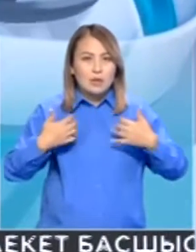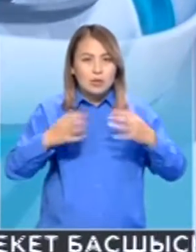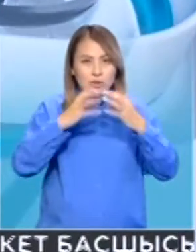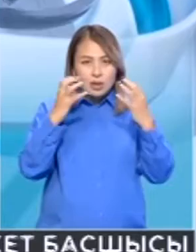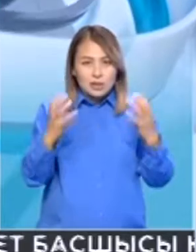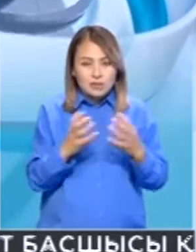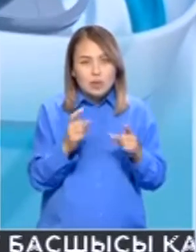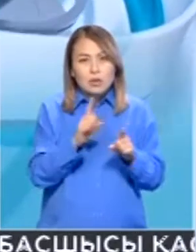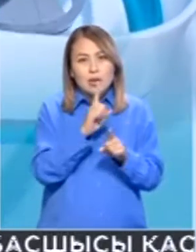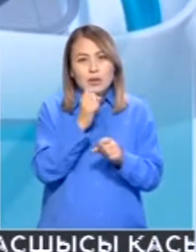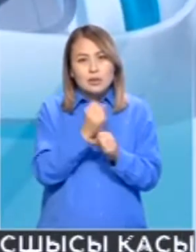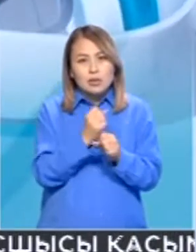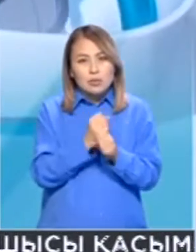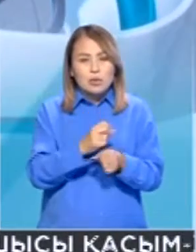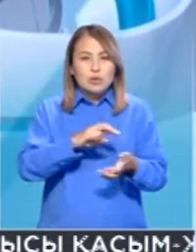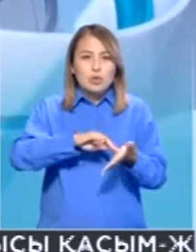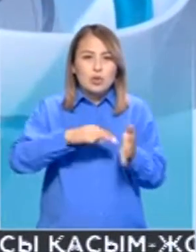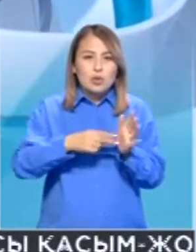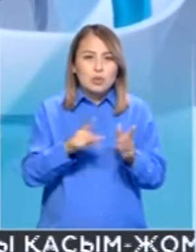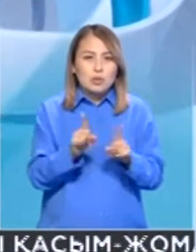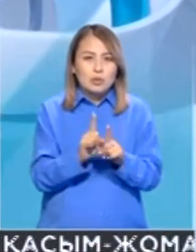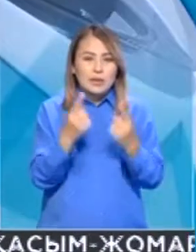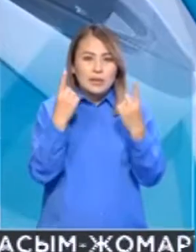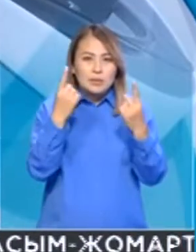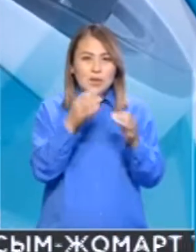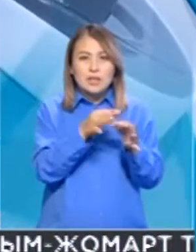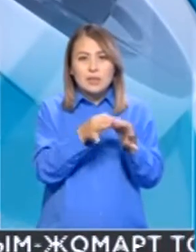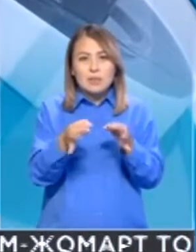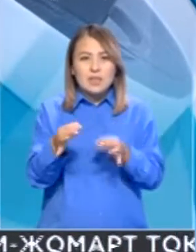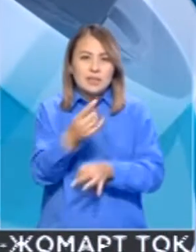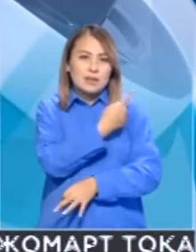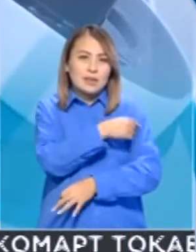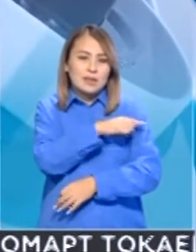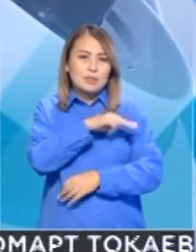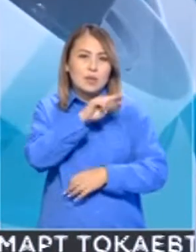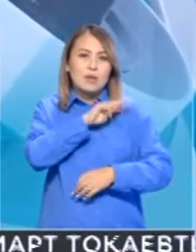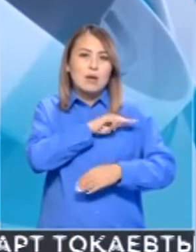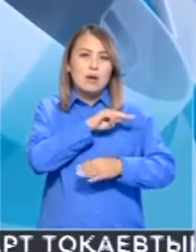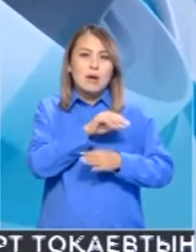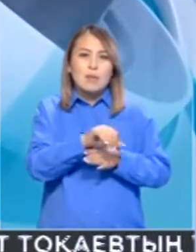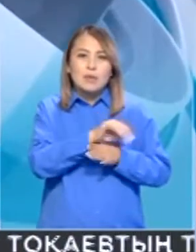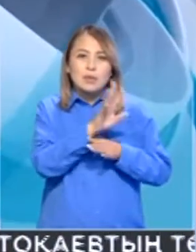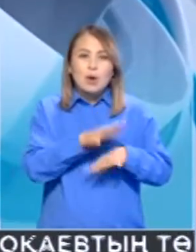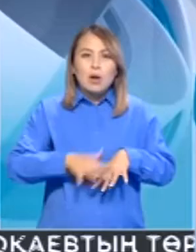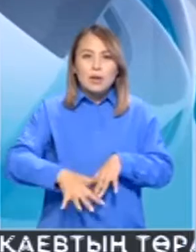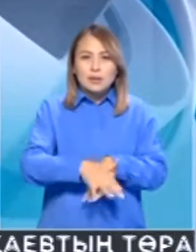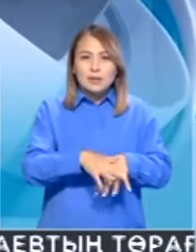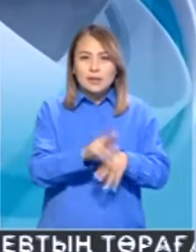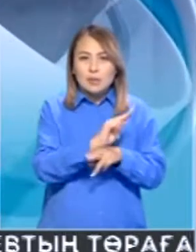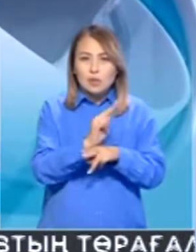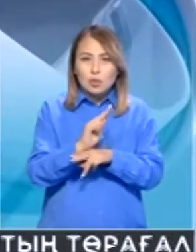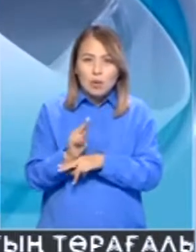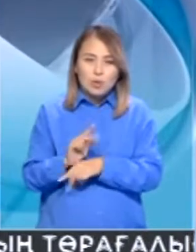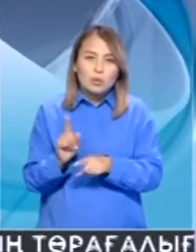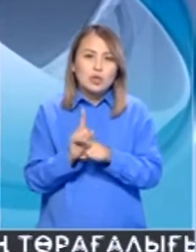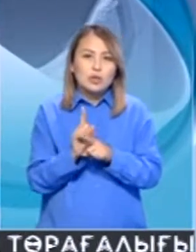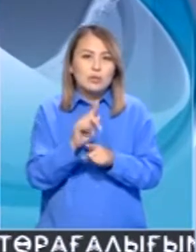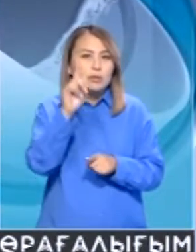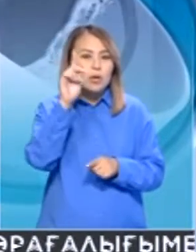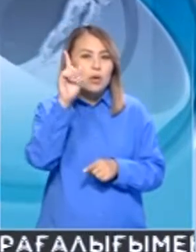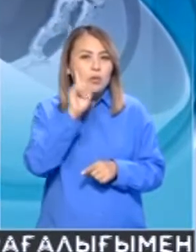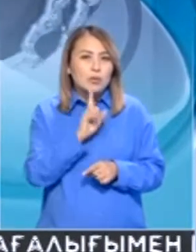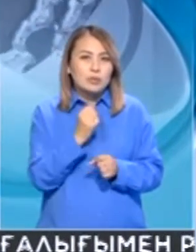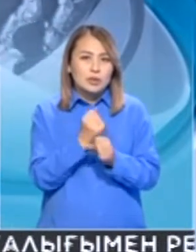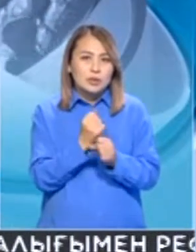саласын жаңғыртуға қатысты да жоспар ауқымды. Шалғай елді мекендерді медициналық қызметкерлермен қамтып, халықтың ем-дом алуына